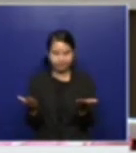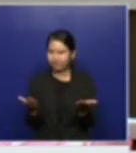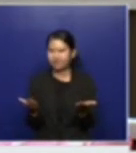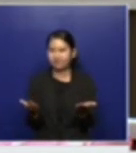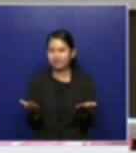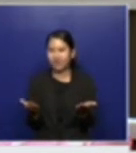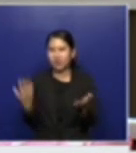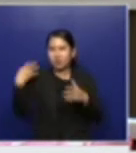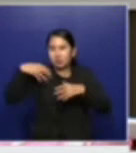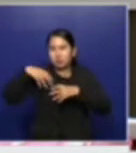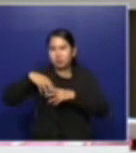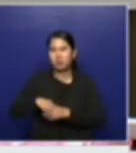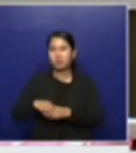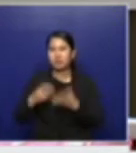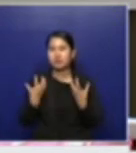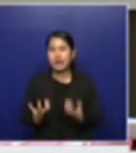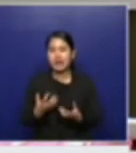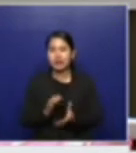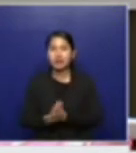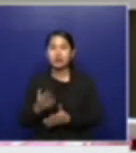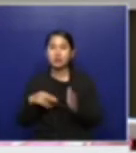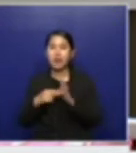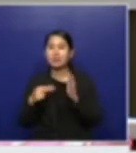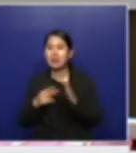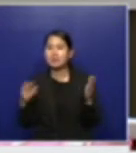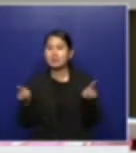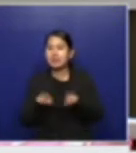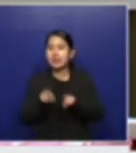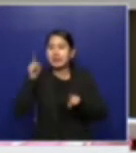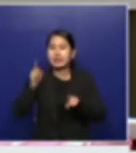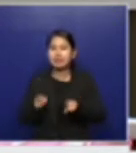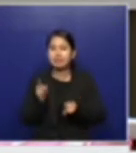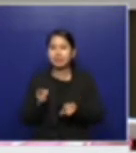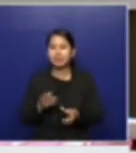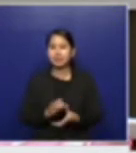แดกไม่มีอะไรเปลี่ยนแปลงเลย